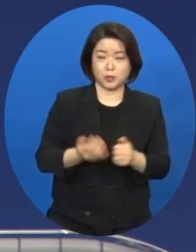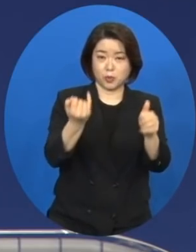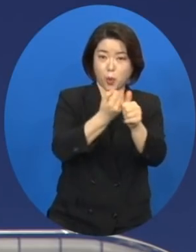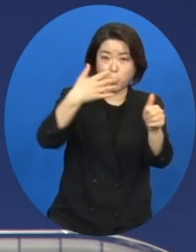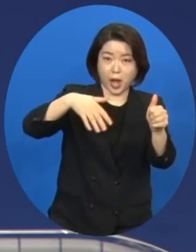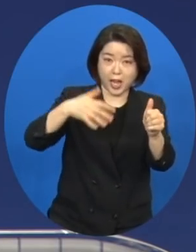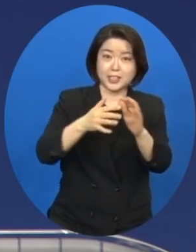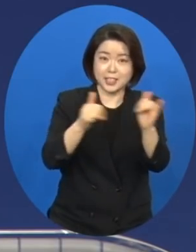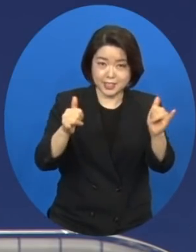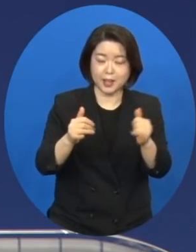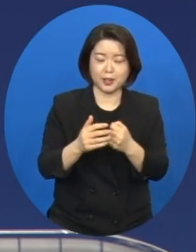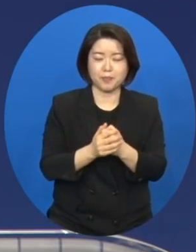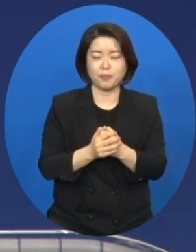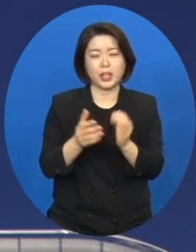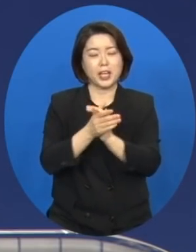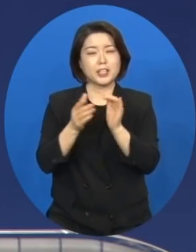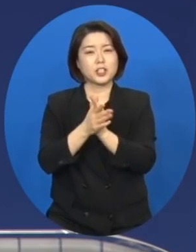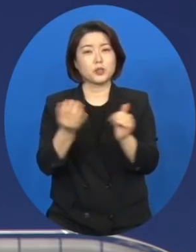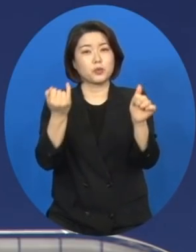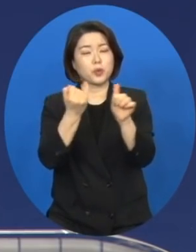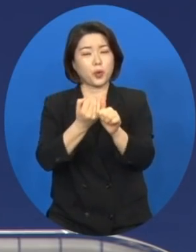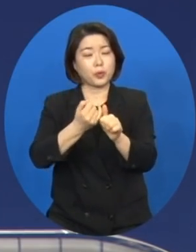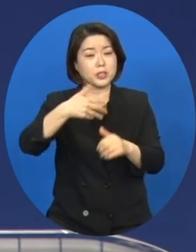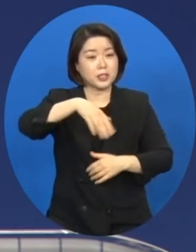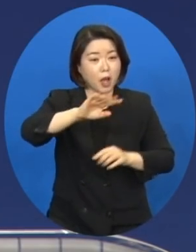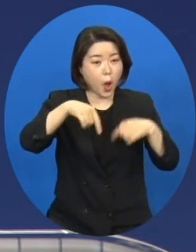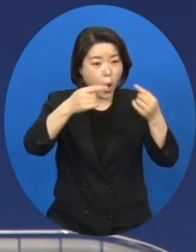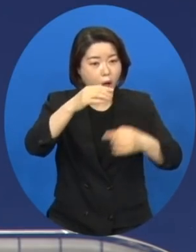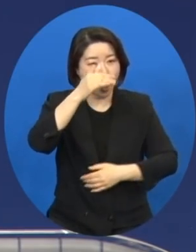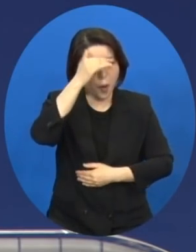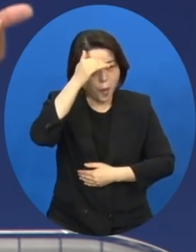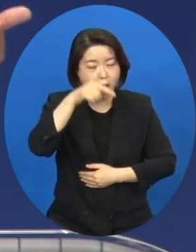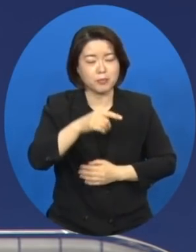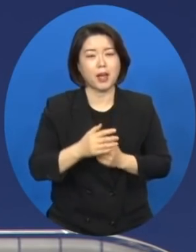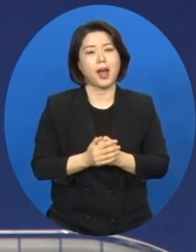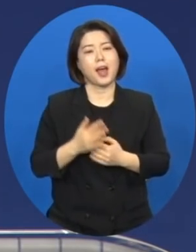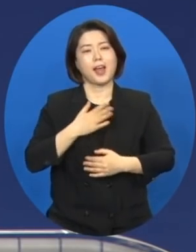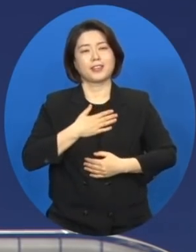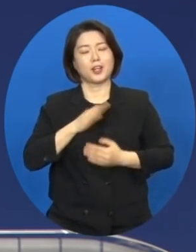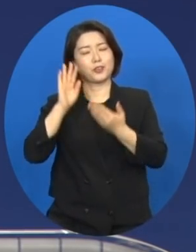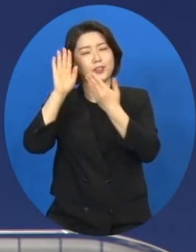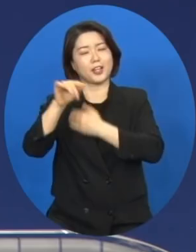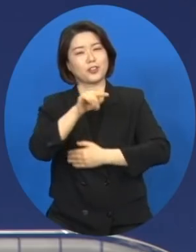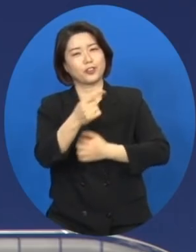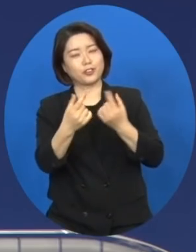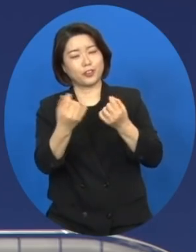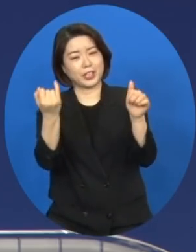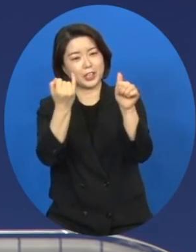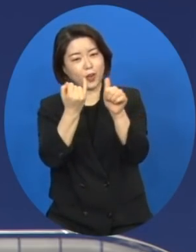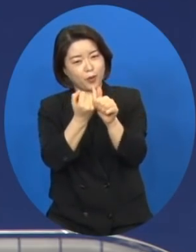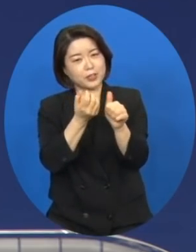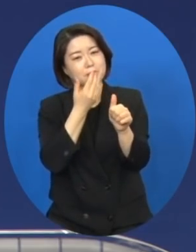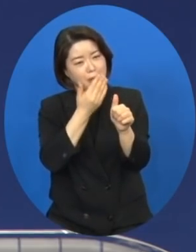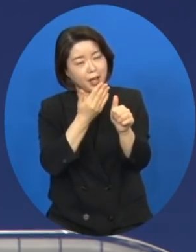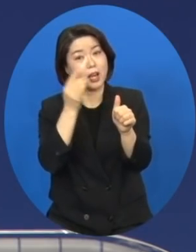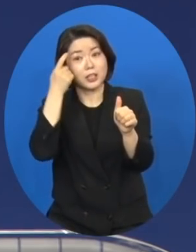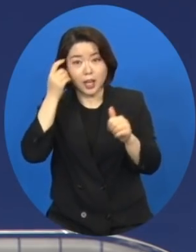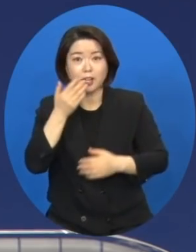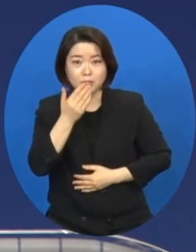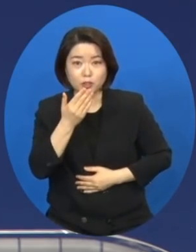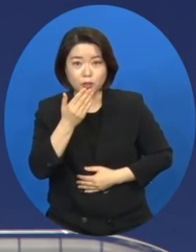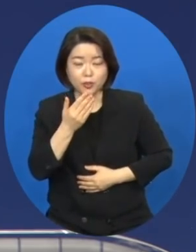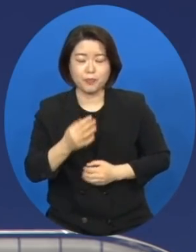분들이 친구의 결혼식을 가게 되면 나중에 저런 결혼식을 하겠지 생각을 할 때 있지 않습니까? 예수님이